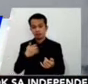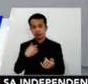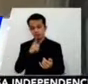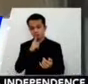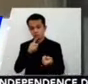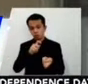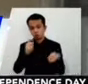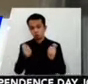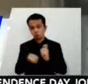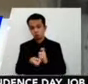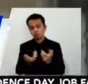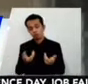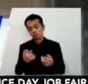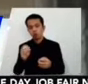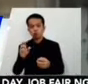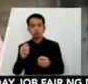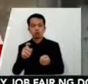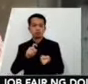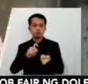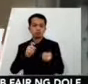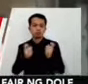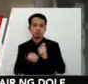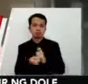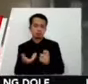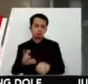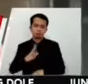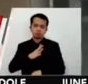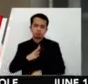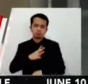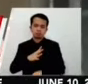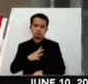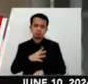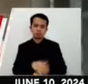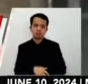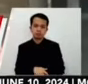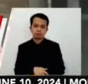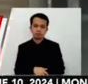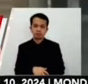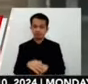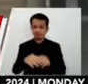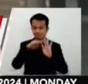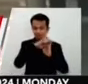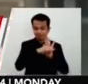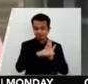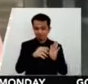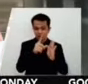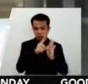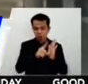Pagbabago. Okay lang po, kasi kung ano yung patakaran, dapat naman sundin.